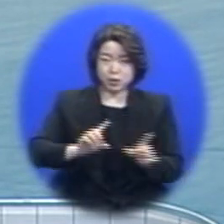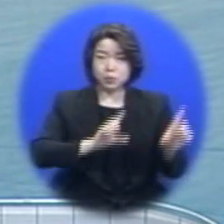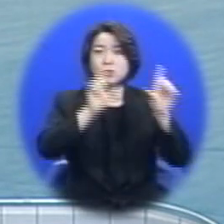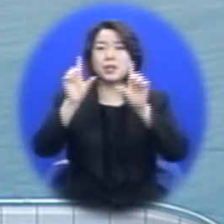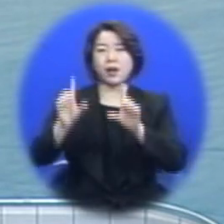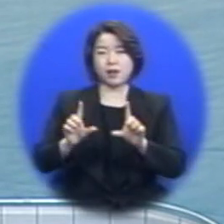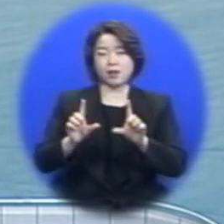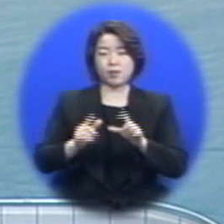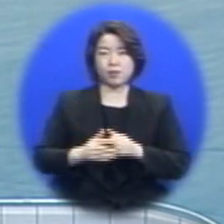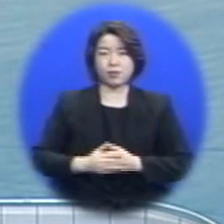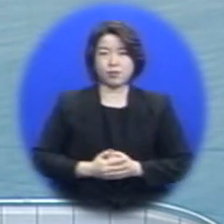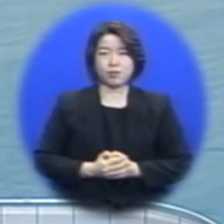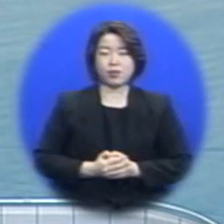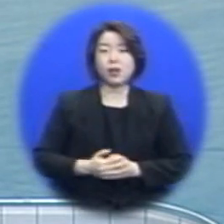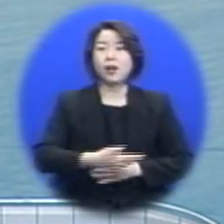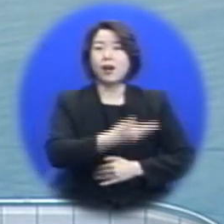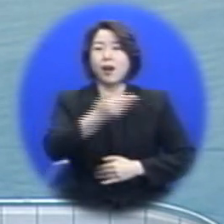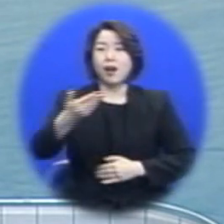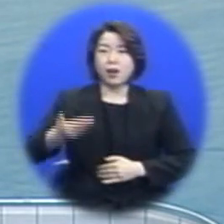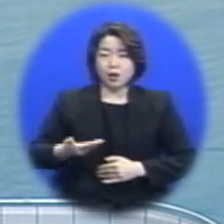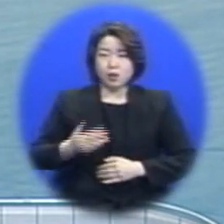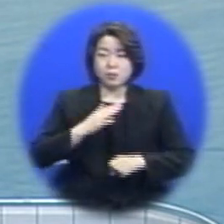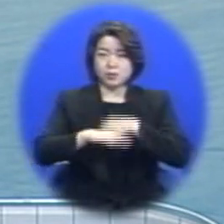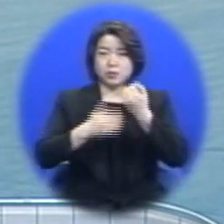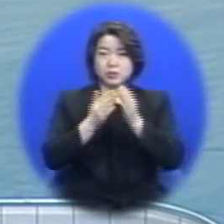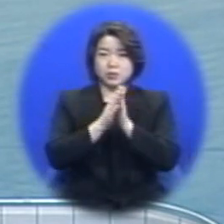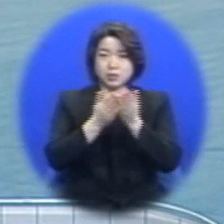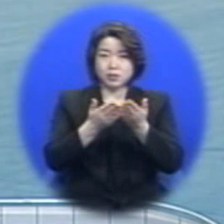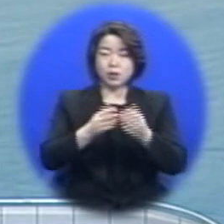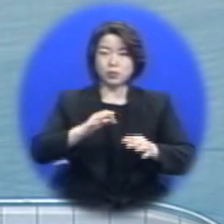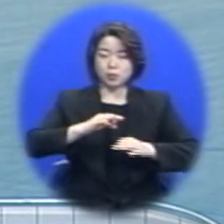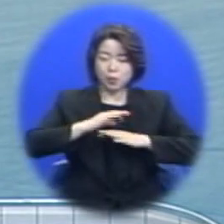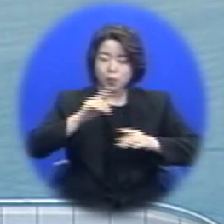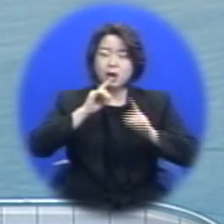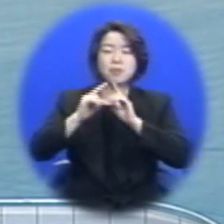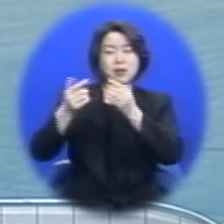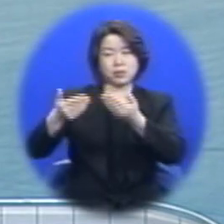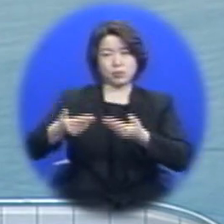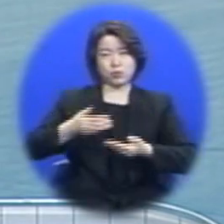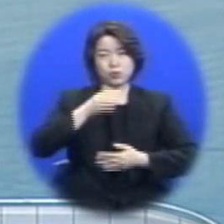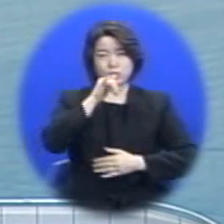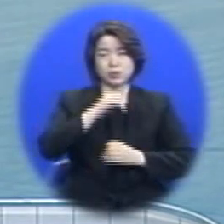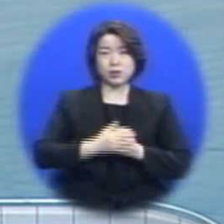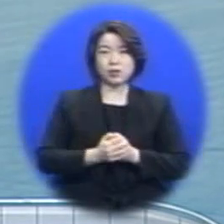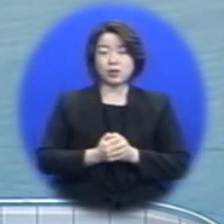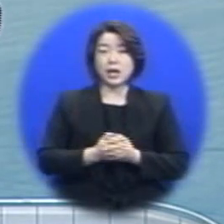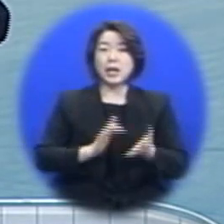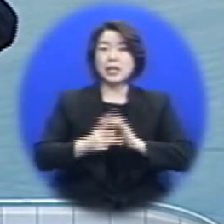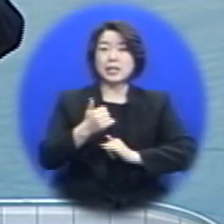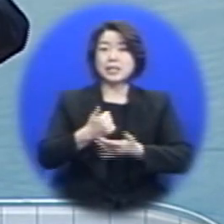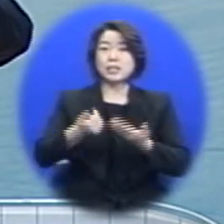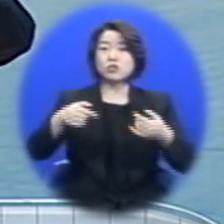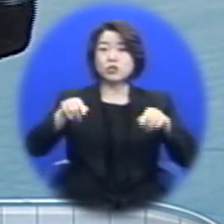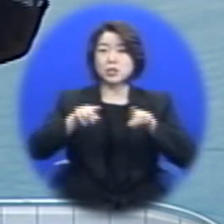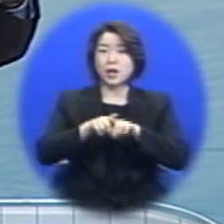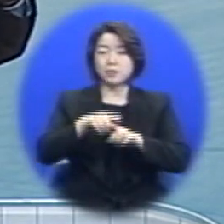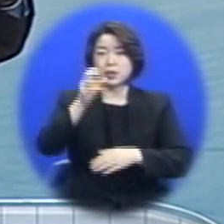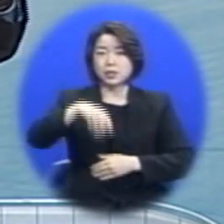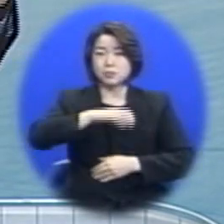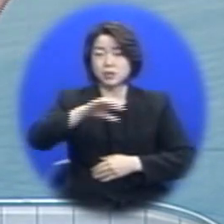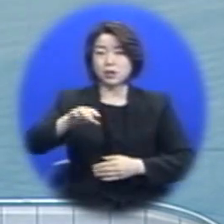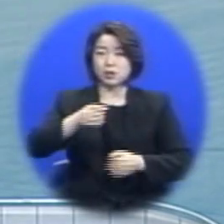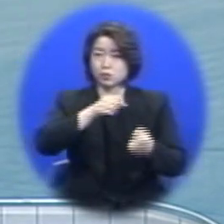여러분 성경은 우리에게 놀라운 말씀을 하고 계십니다. 우리는 예수님과 함께 이미 십자가에서